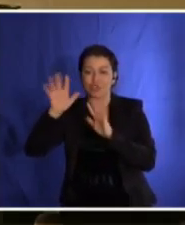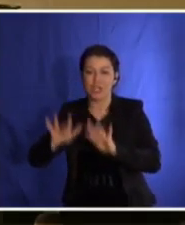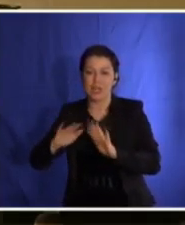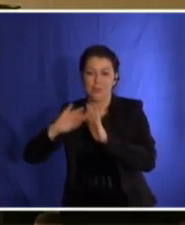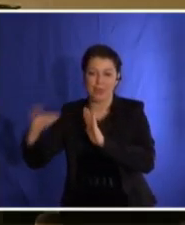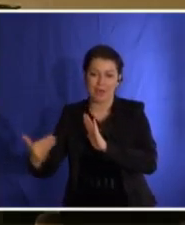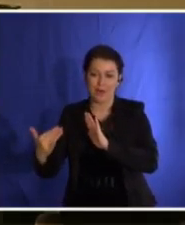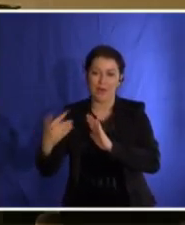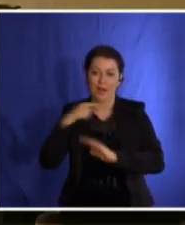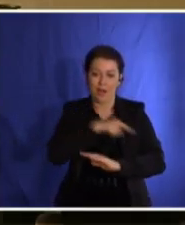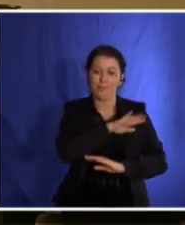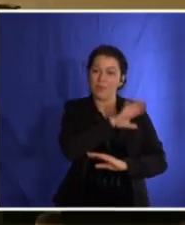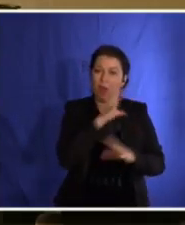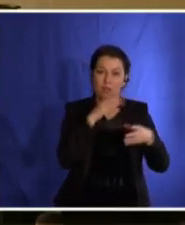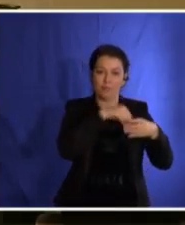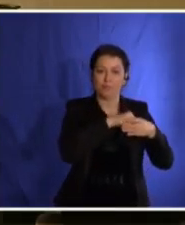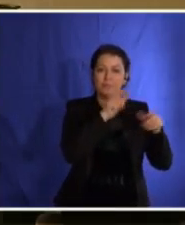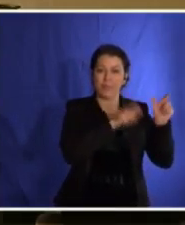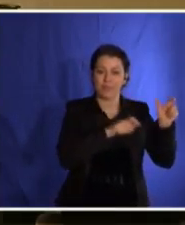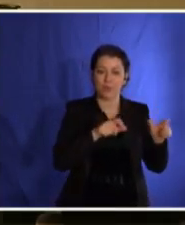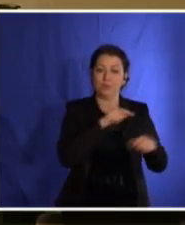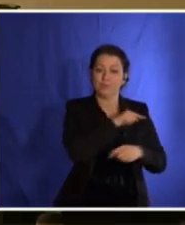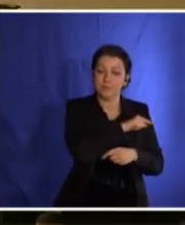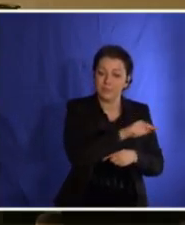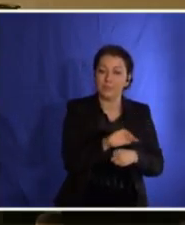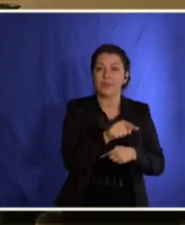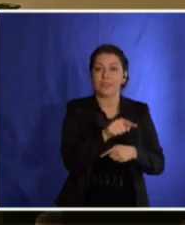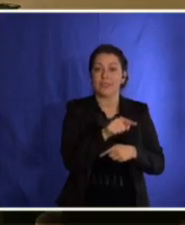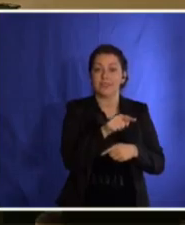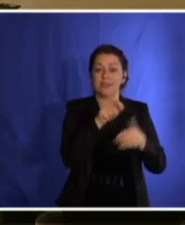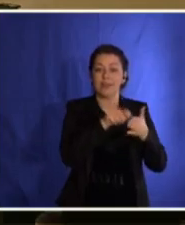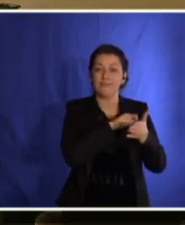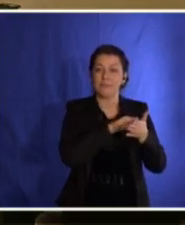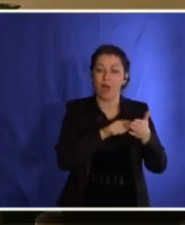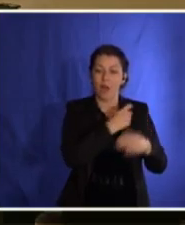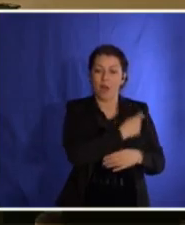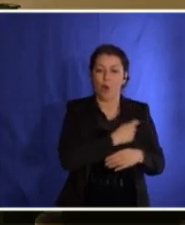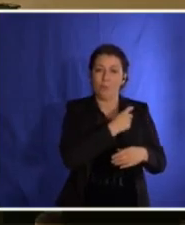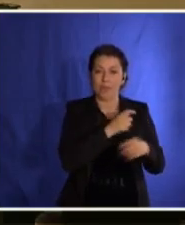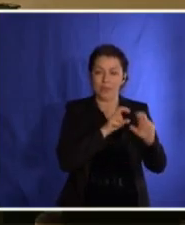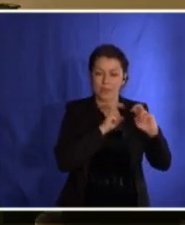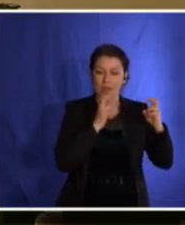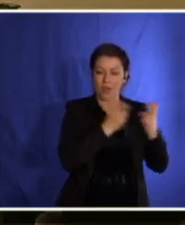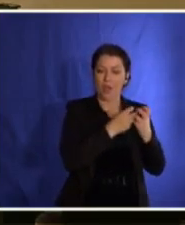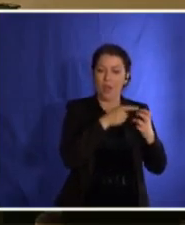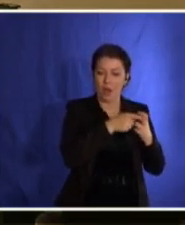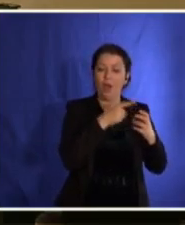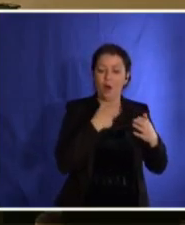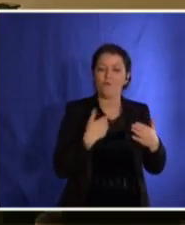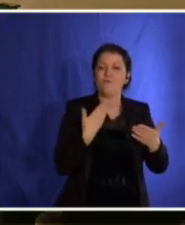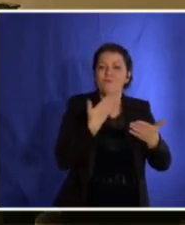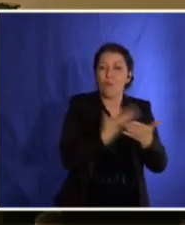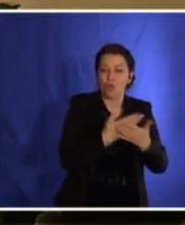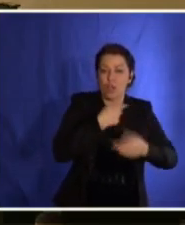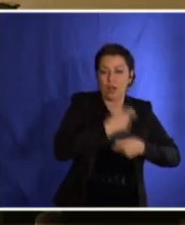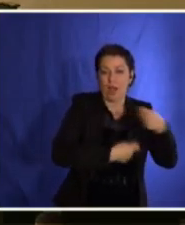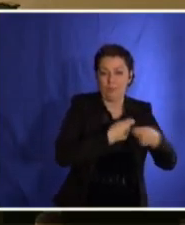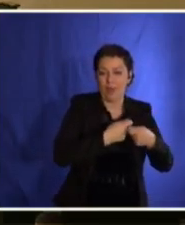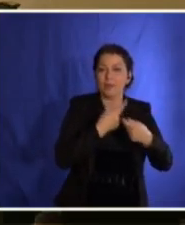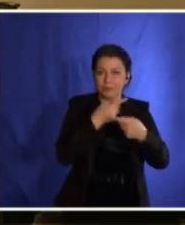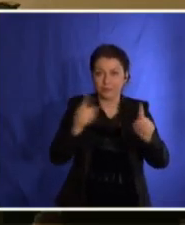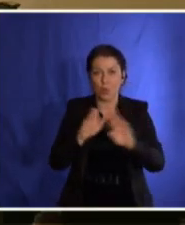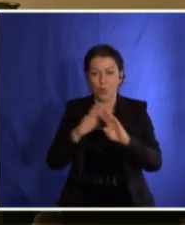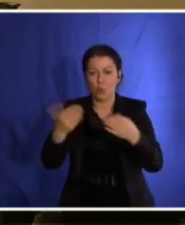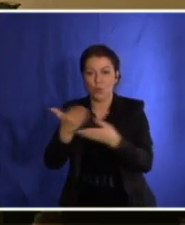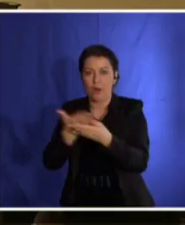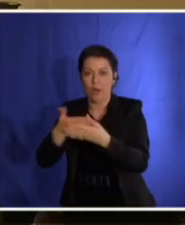Und dieses Wahlkomitee hat einen Wahlvorschlag erarbeitet, den findet ihr auch in euren Tagungsunterlagen. Und dieser